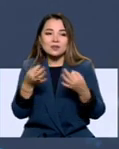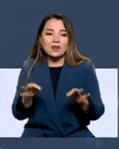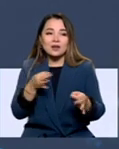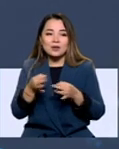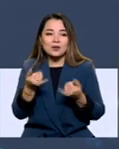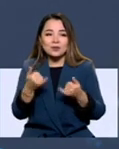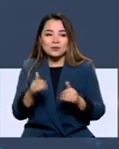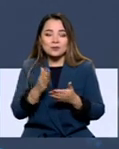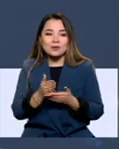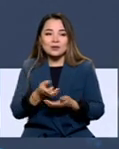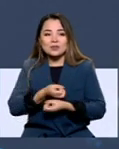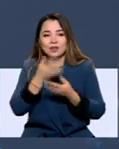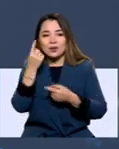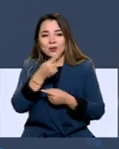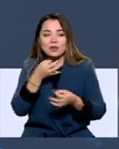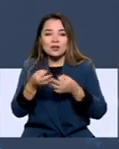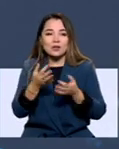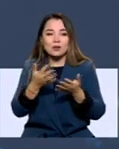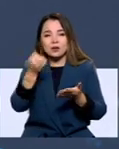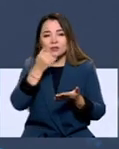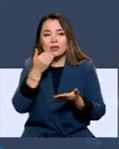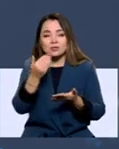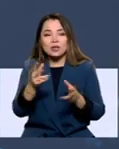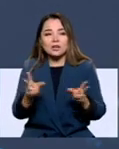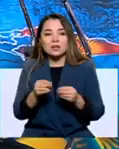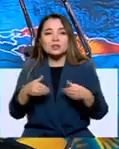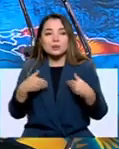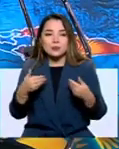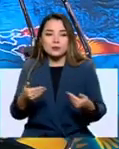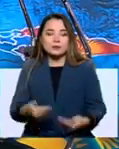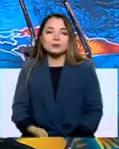интеграцияның жарқын үлгісі шығар. Сұхбат үшін рахмет, сәттілік тілеймін. Аман болыңыз. Рахмет.